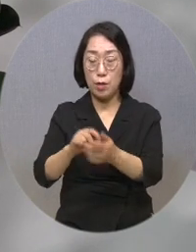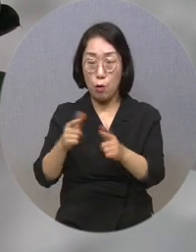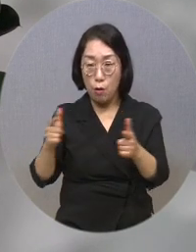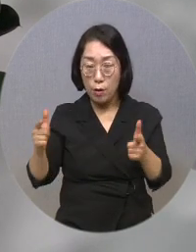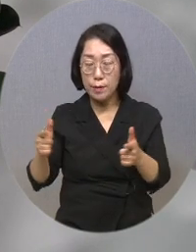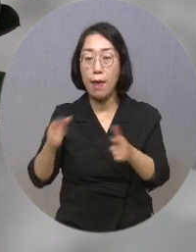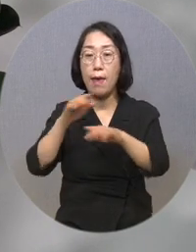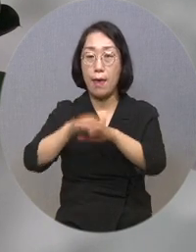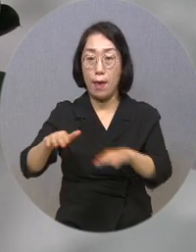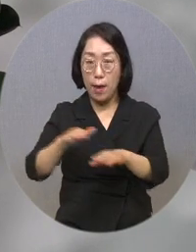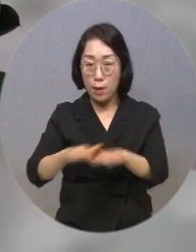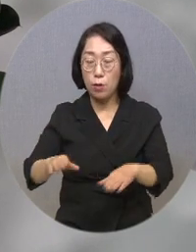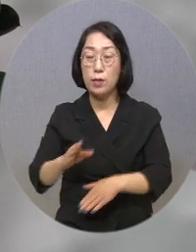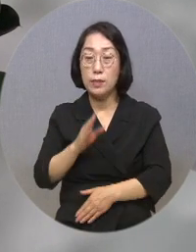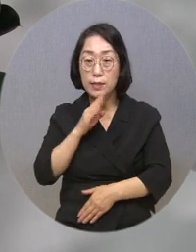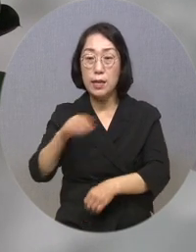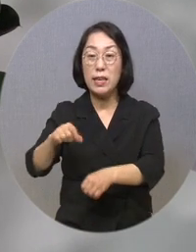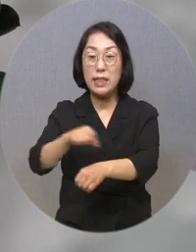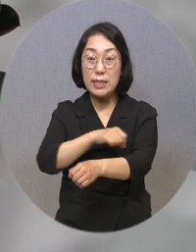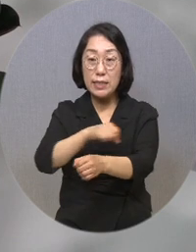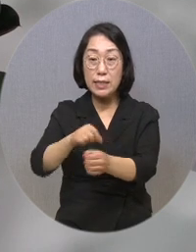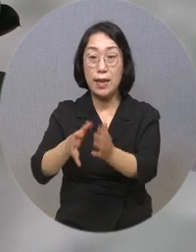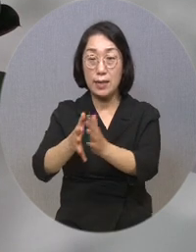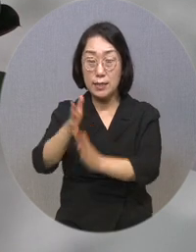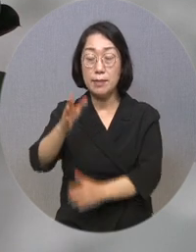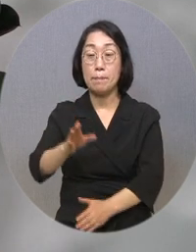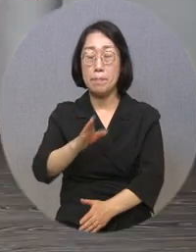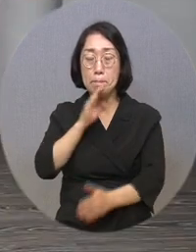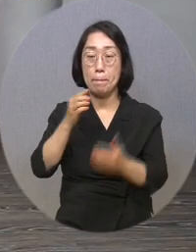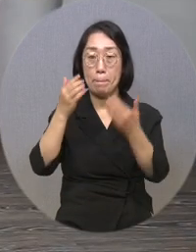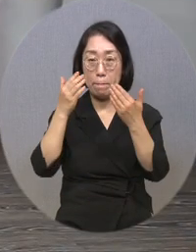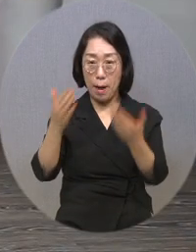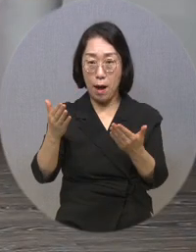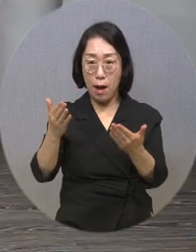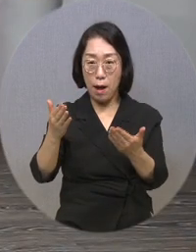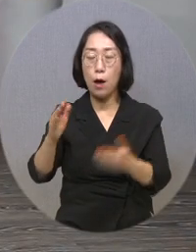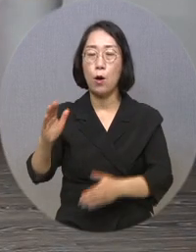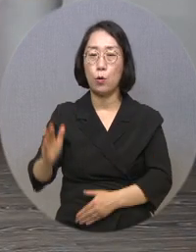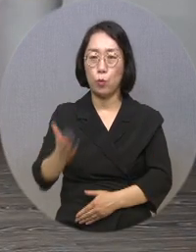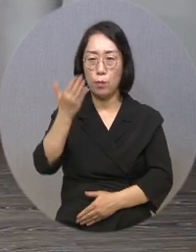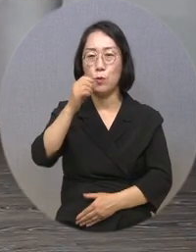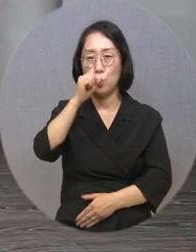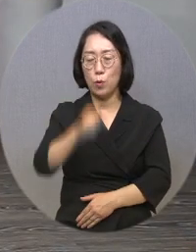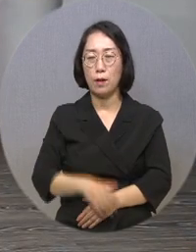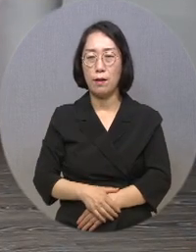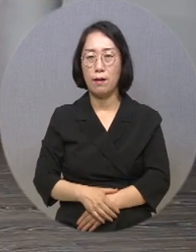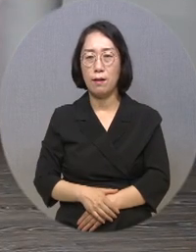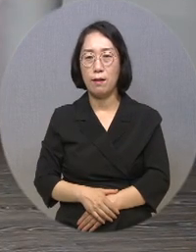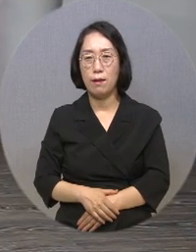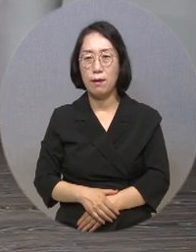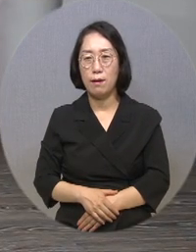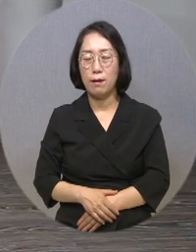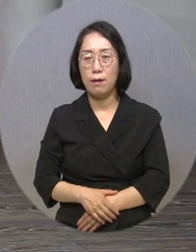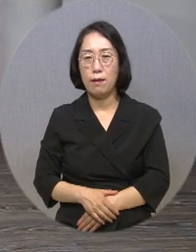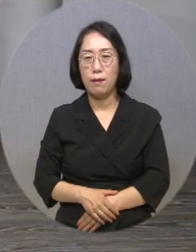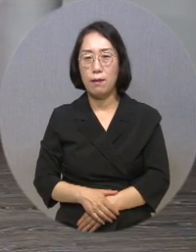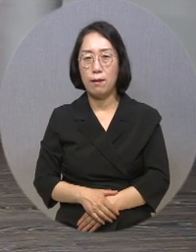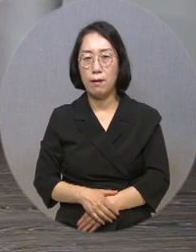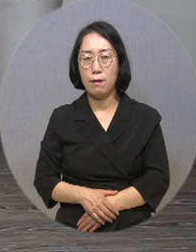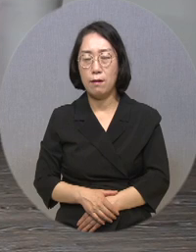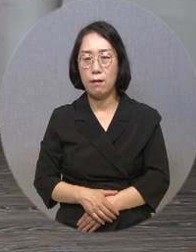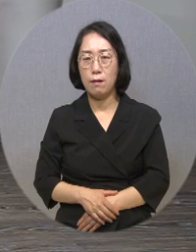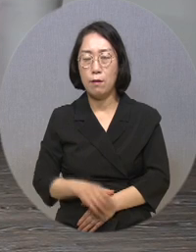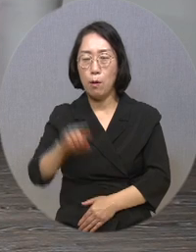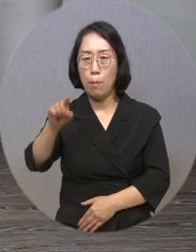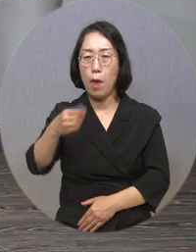관철돼서 명실상부한 특례시가 됐으면 하는 바람입니다. 자, 일부에서 이제 109만 인구 수에